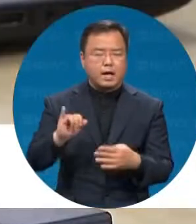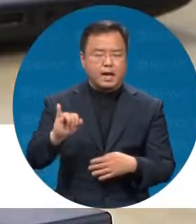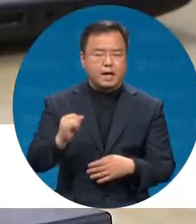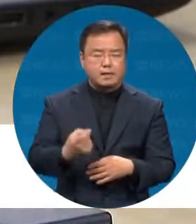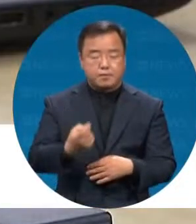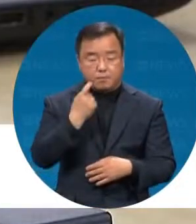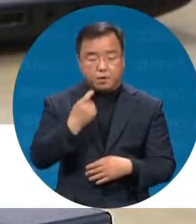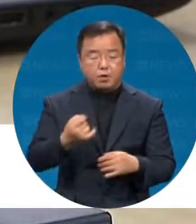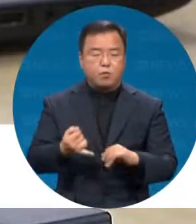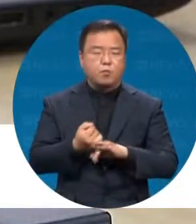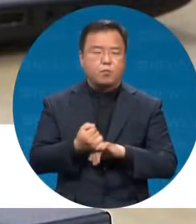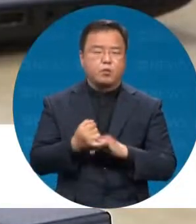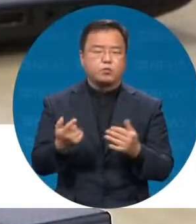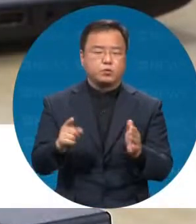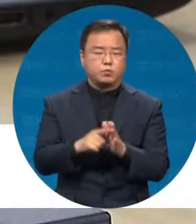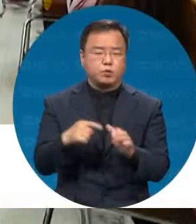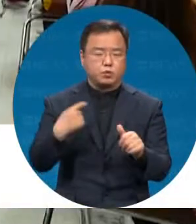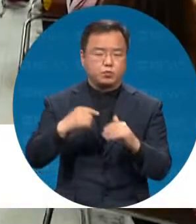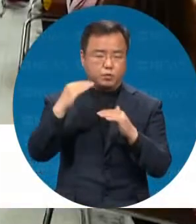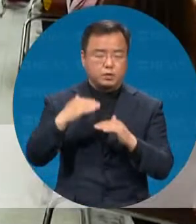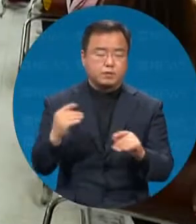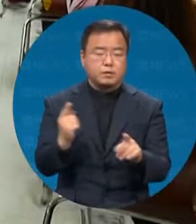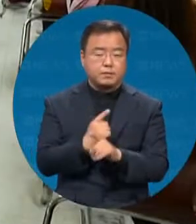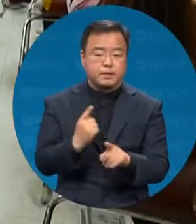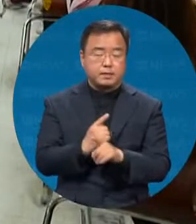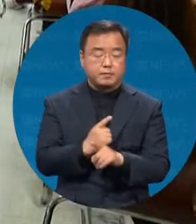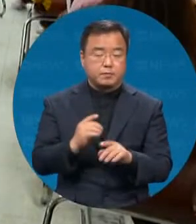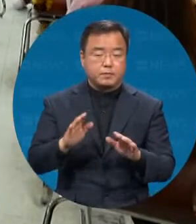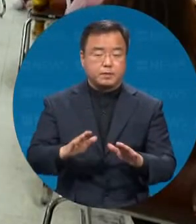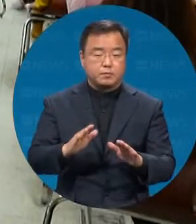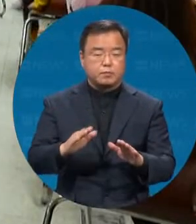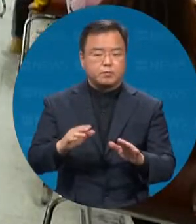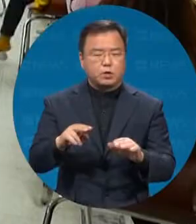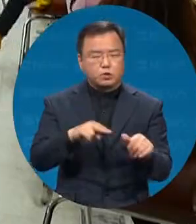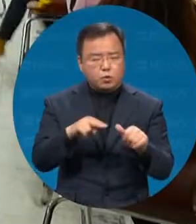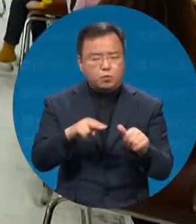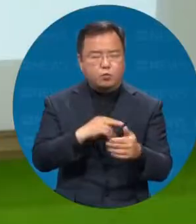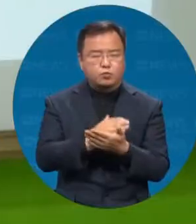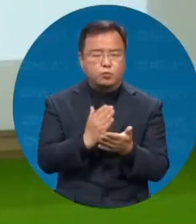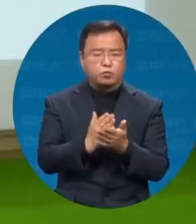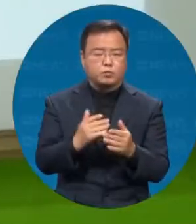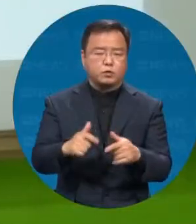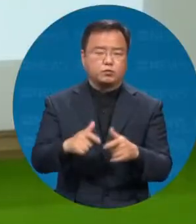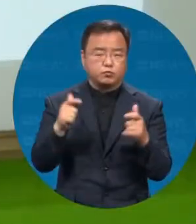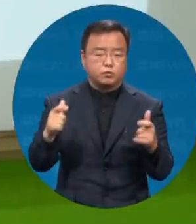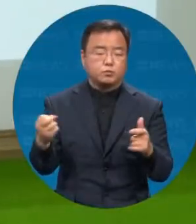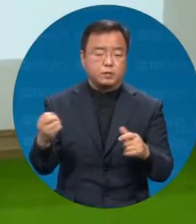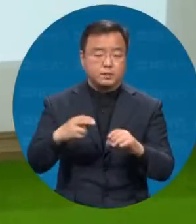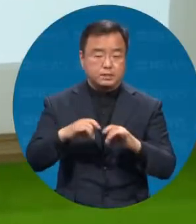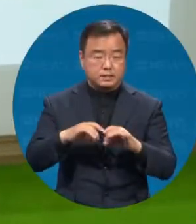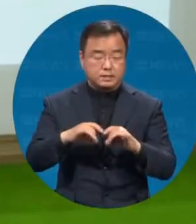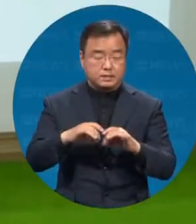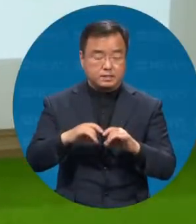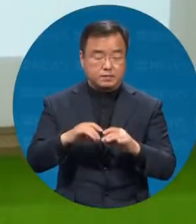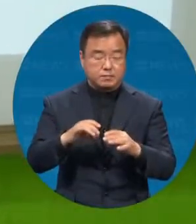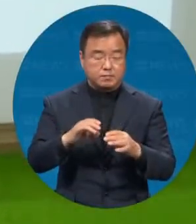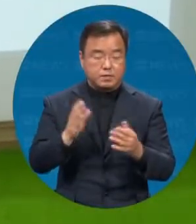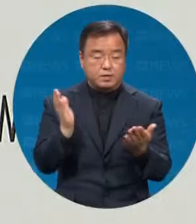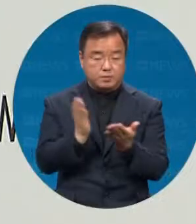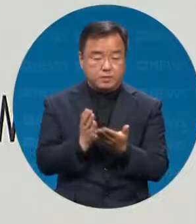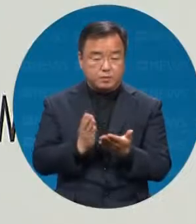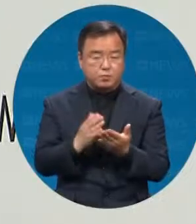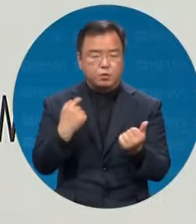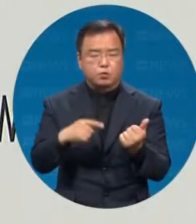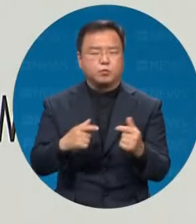불과 정도 오케 편합니다 정보 교과 시술을 들리고 디지털 소양 비율 을 위한 책에도 마련할 방침입니다